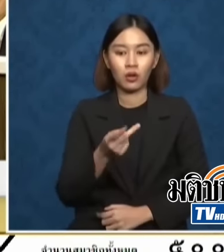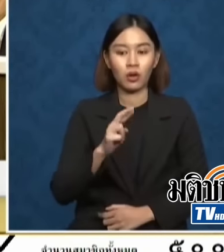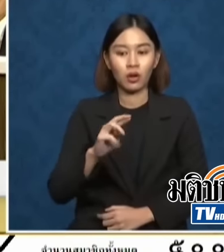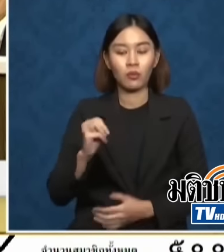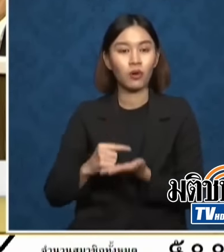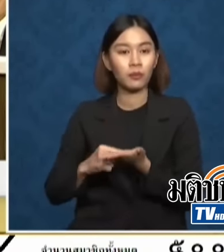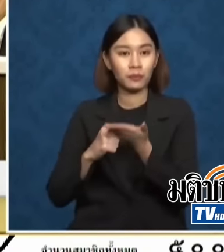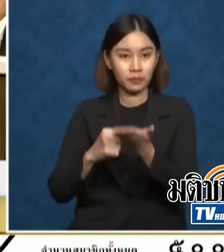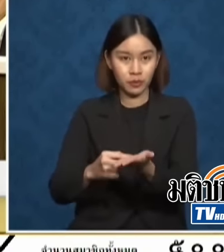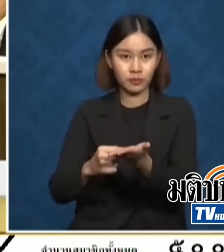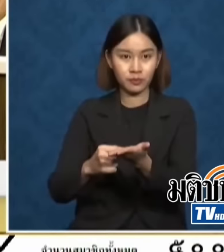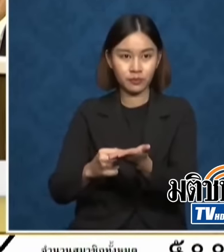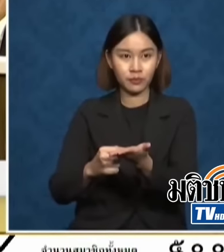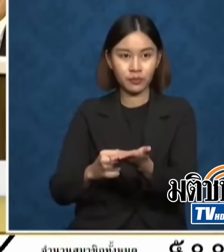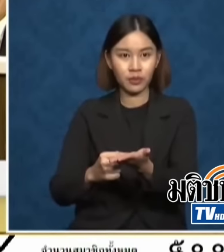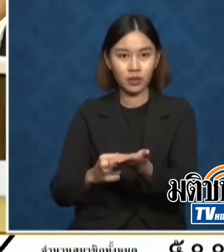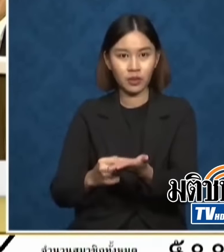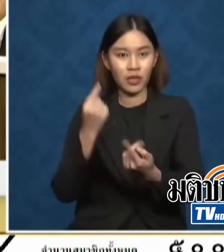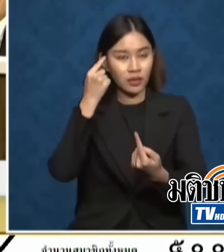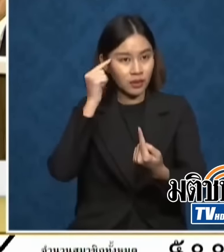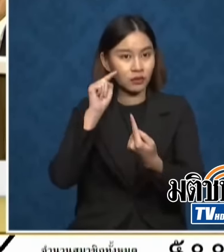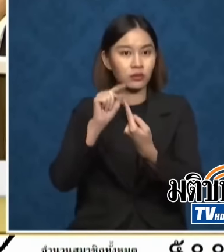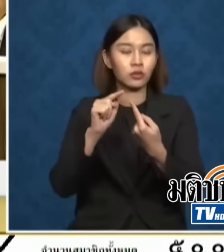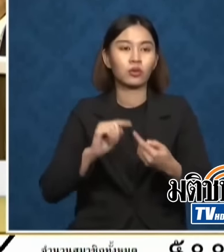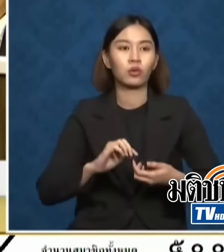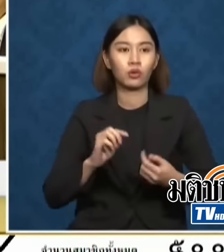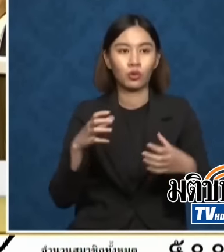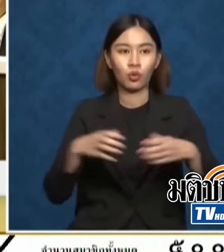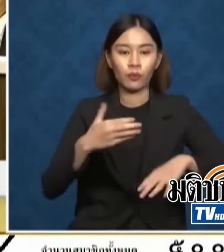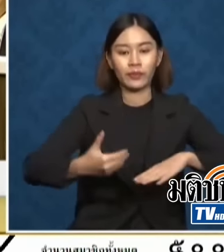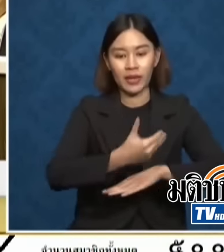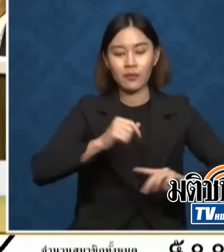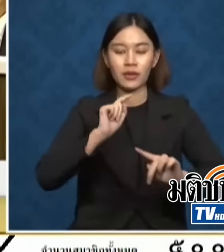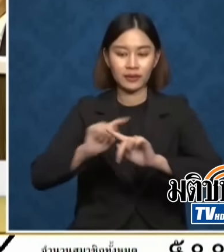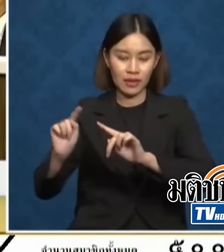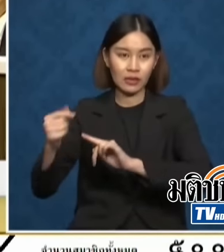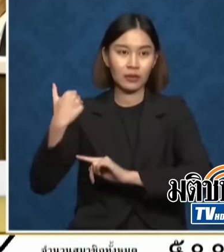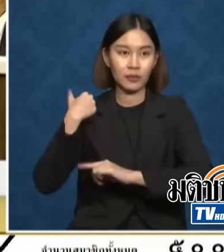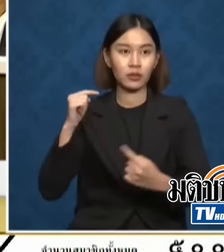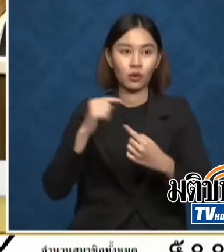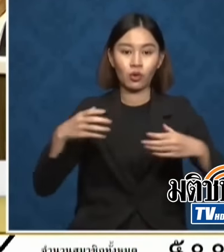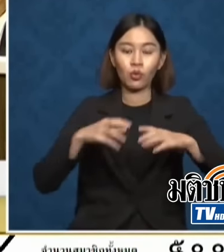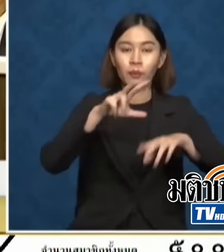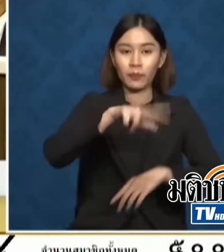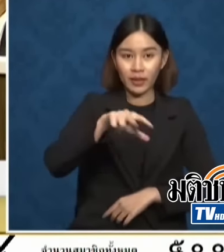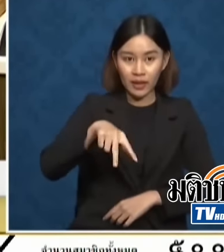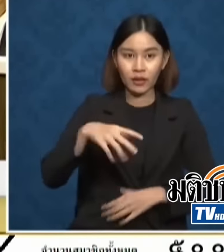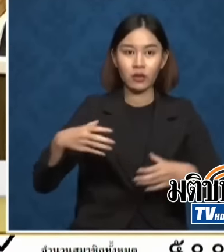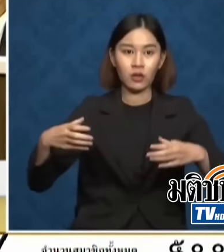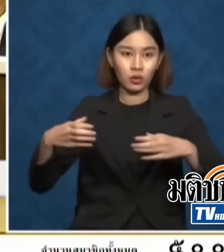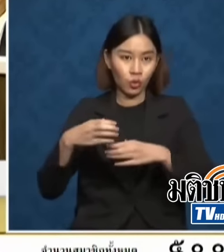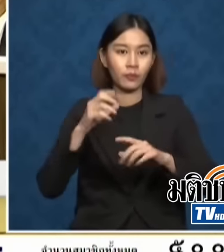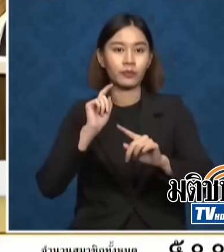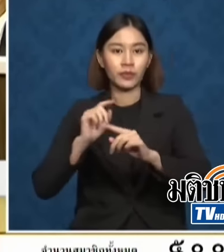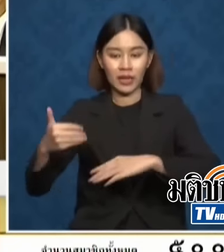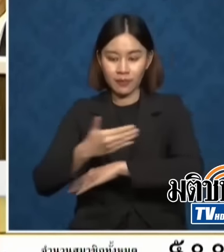อนี้มีจุดร่วมกันกับร่างของพรรคการเมืองต่างๆทั้งพรรคเพื่อไทยและพรรคการเมือง